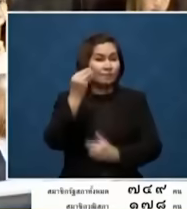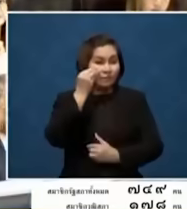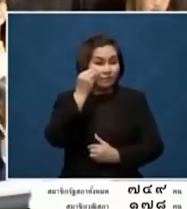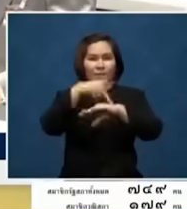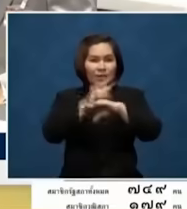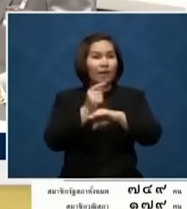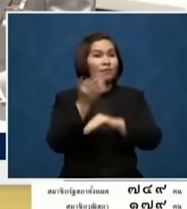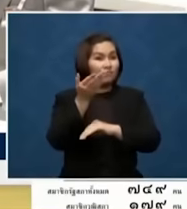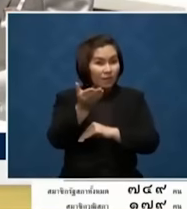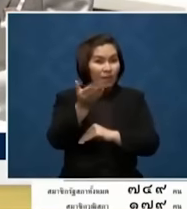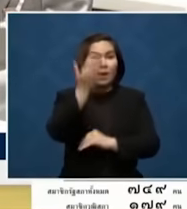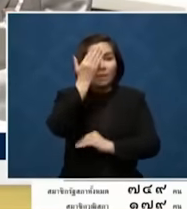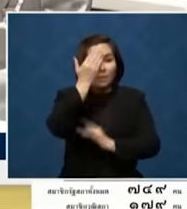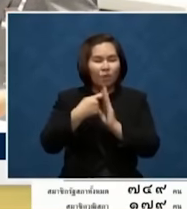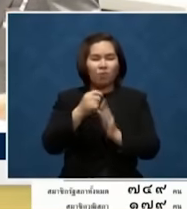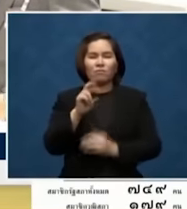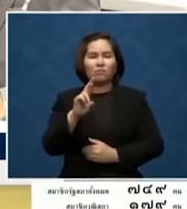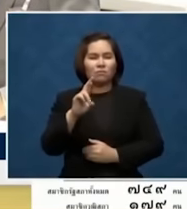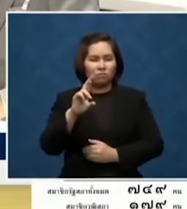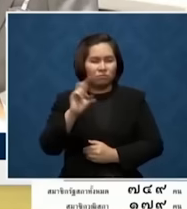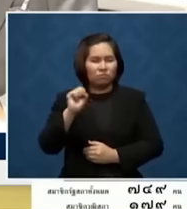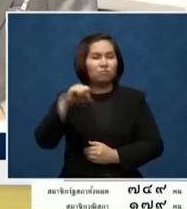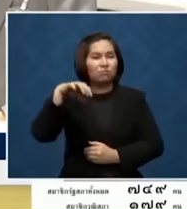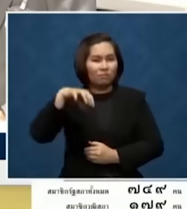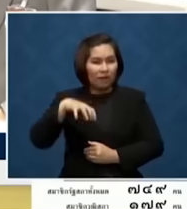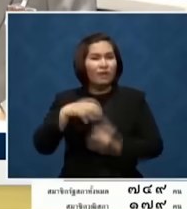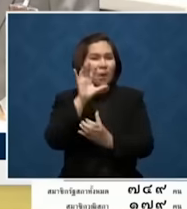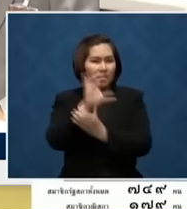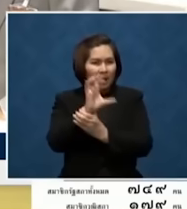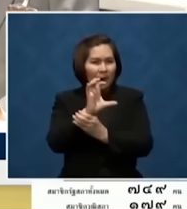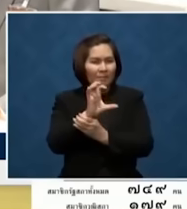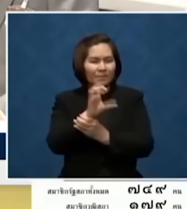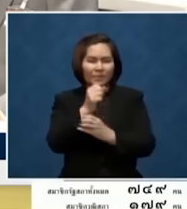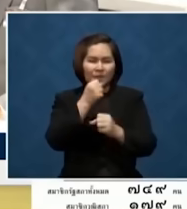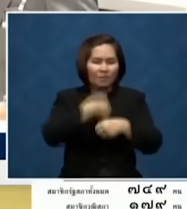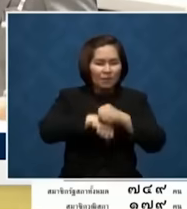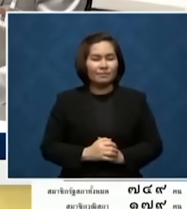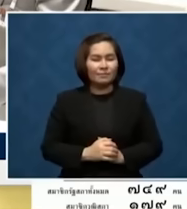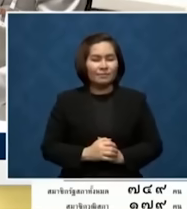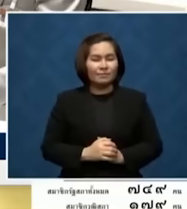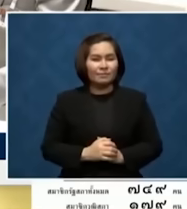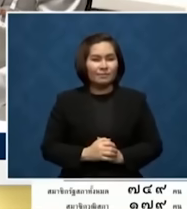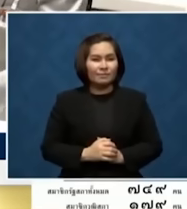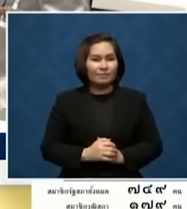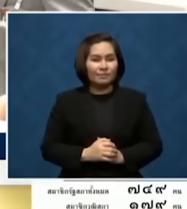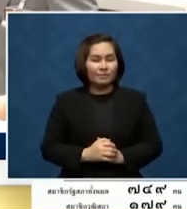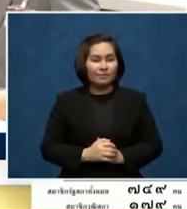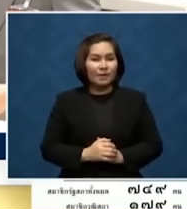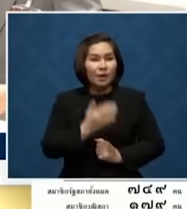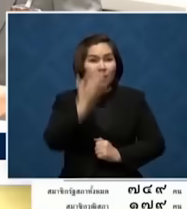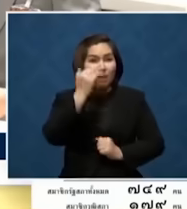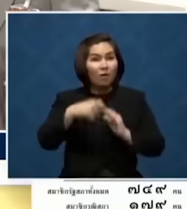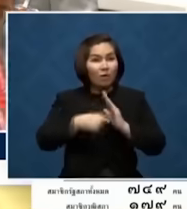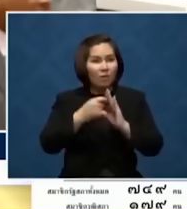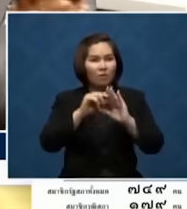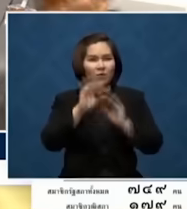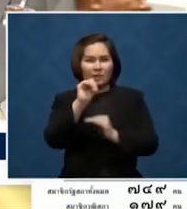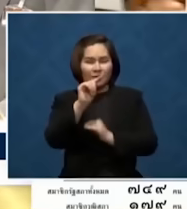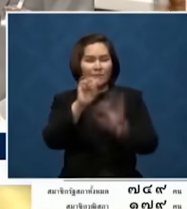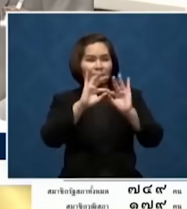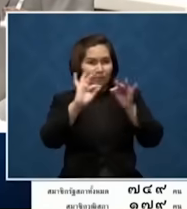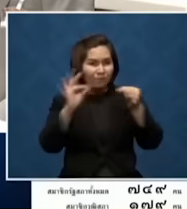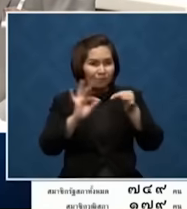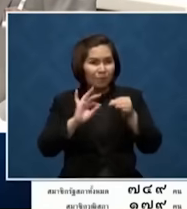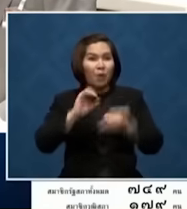านประธานทำไปเนี่ยมันผิดข้อบังคับข้อที่41นะฮะคือบัญญัติเอาไว้ว่ายัตติใดที่ตกไป